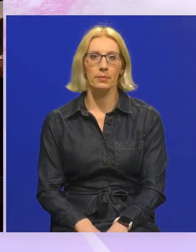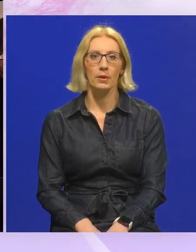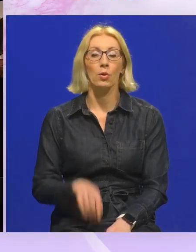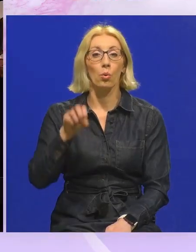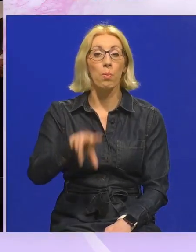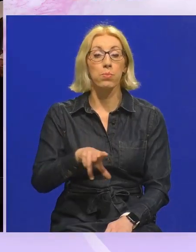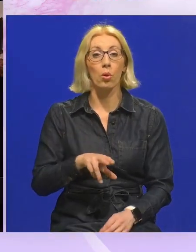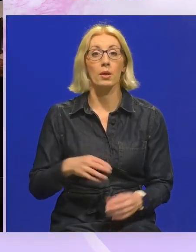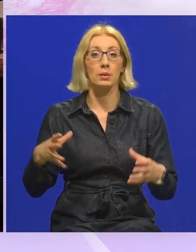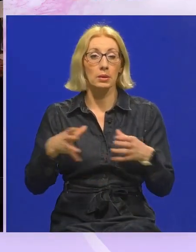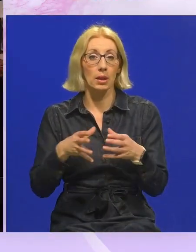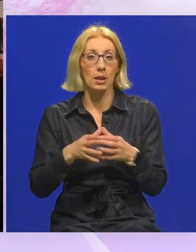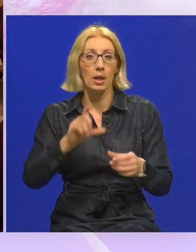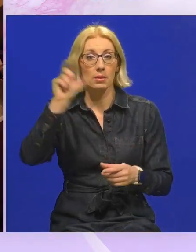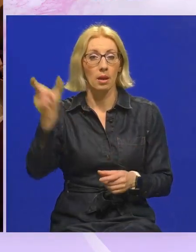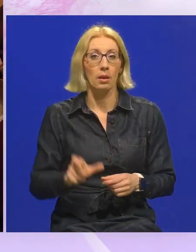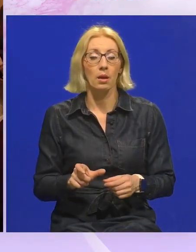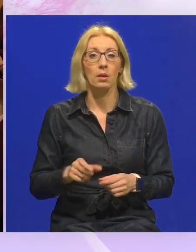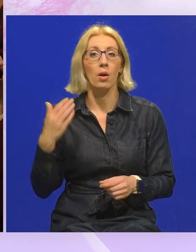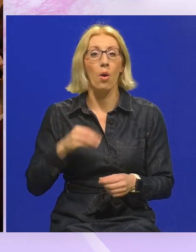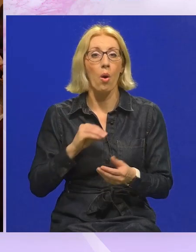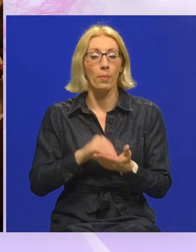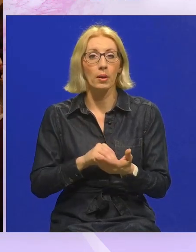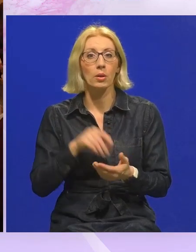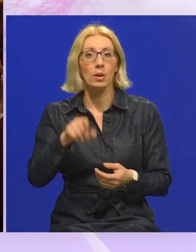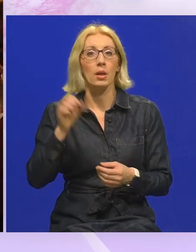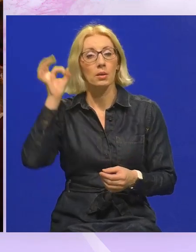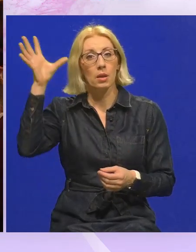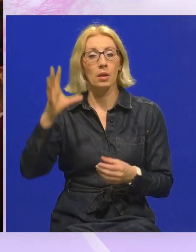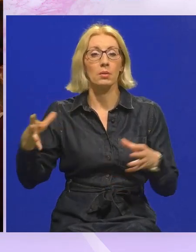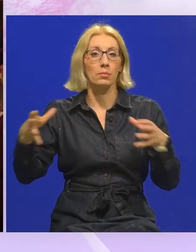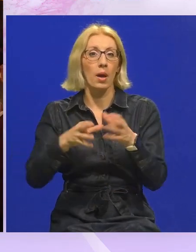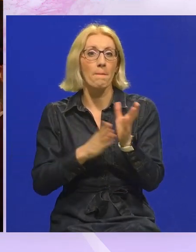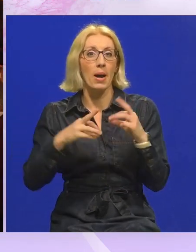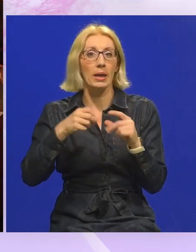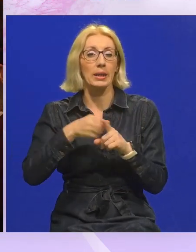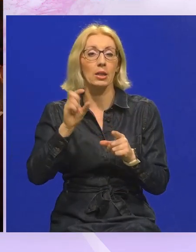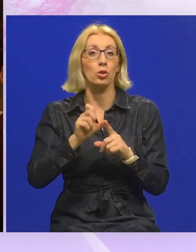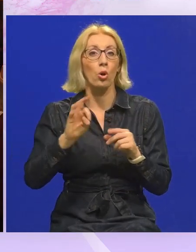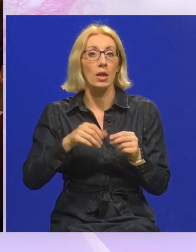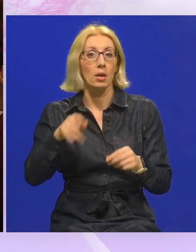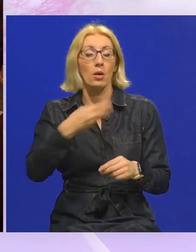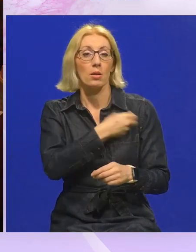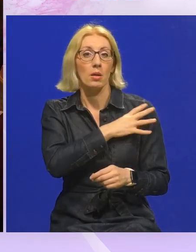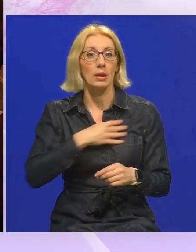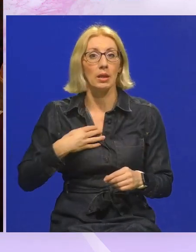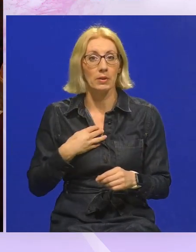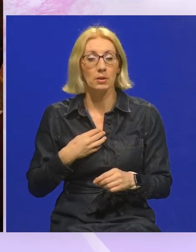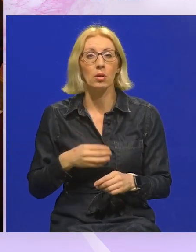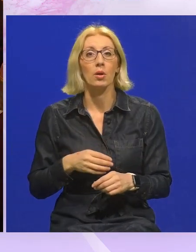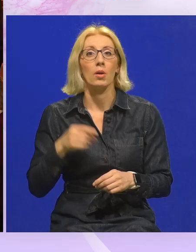U Pulskoj zajednici Italijana obilježen je Dan zajednice Makedonaca u Republici Hrvatskoj, kojem